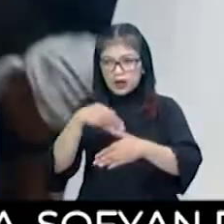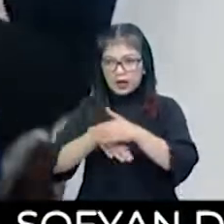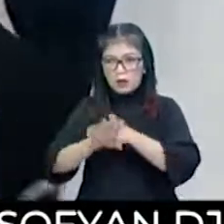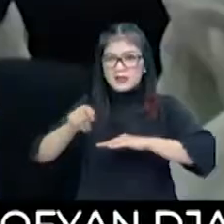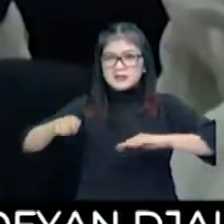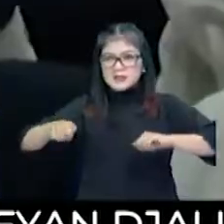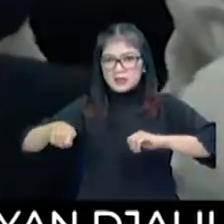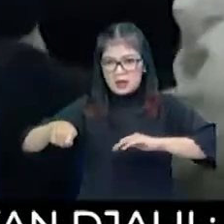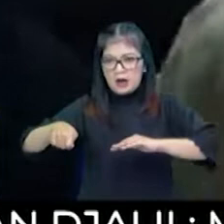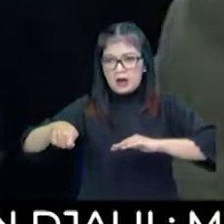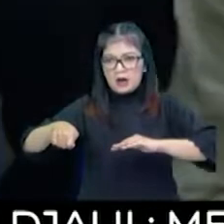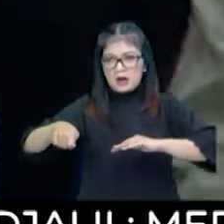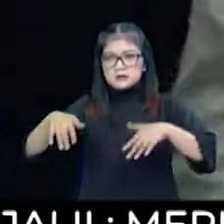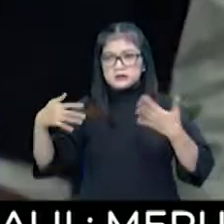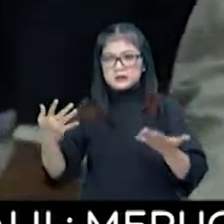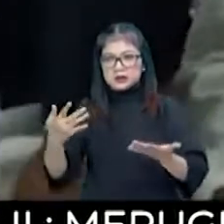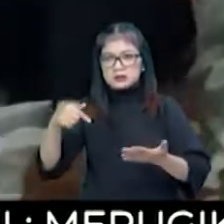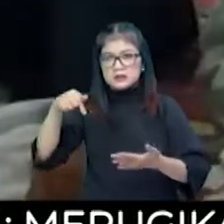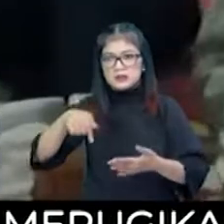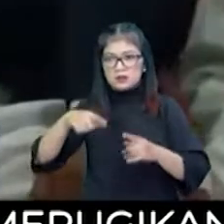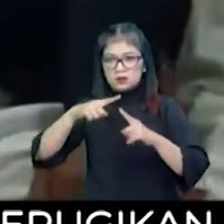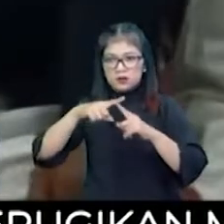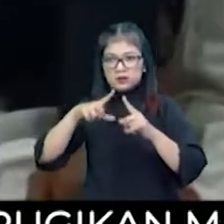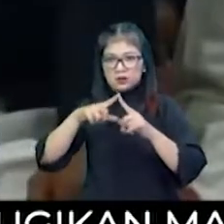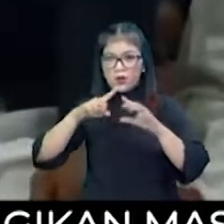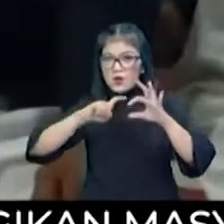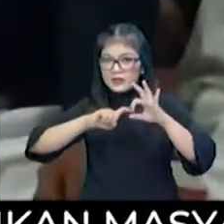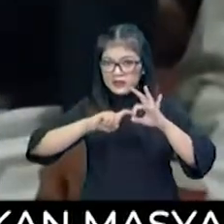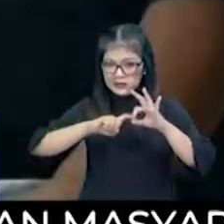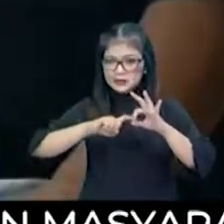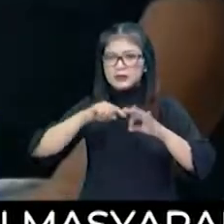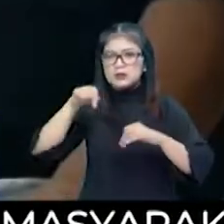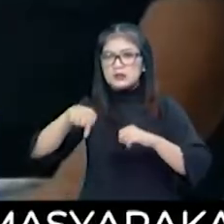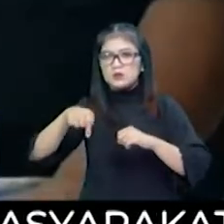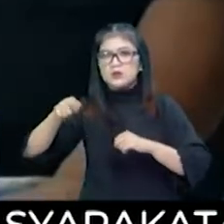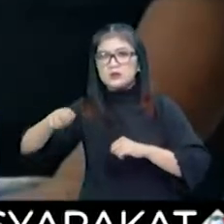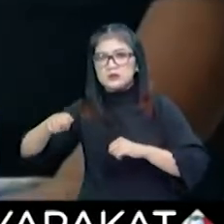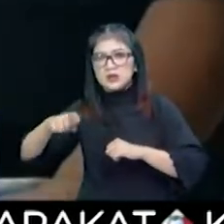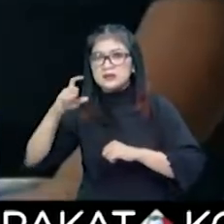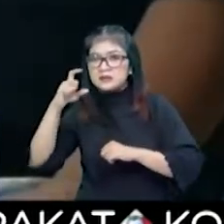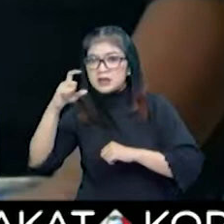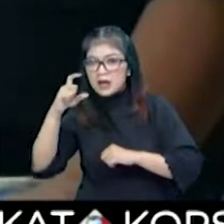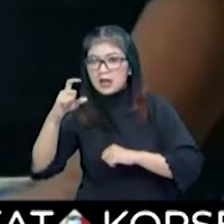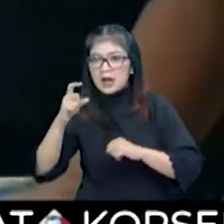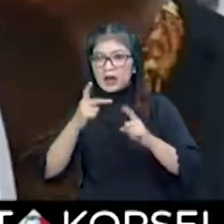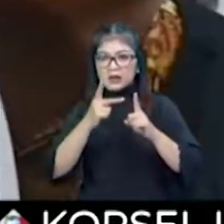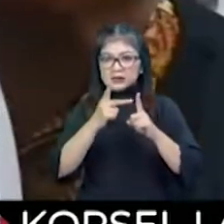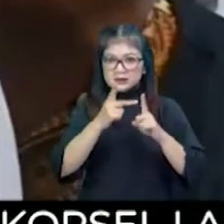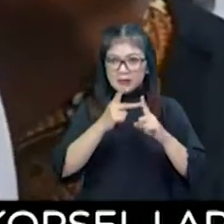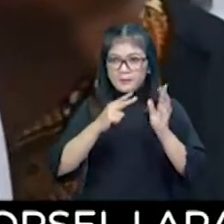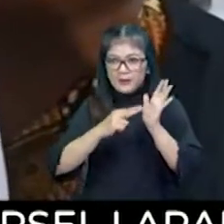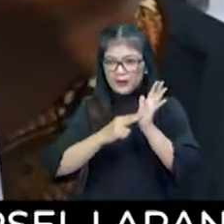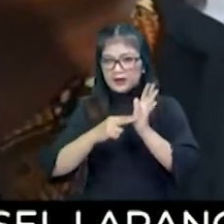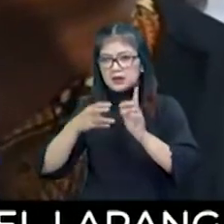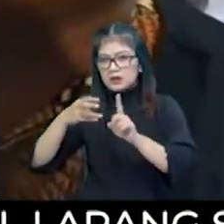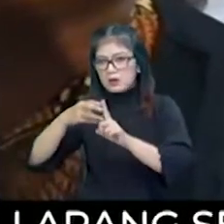Majelis Fatwa Tarekat Naksabandiyah Al-Kholidiyah Jalaliyah dengan menggunakan metode hisab Qomariyah. Karena ini